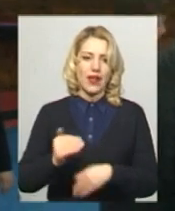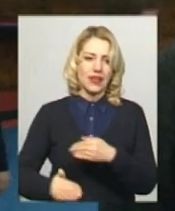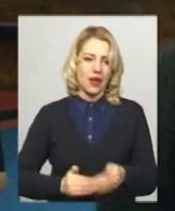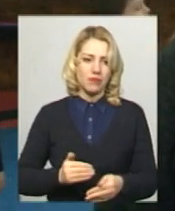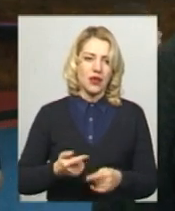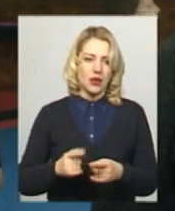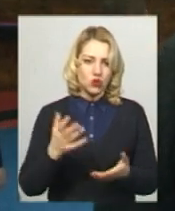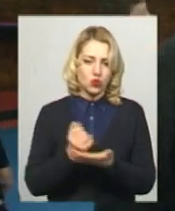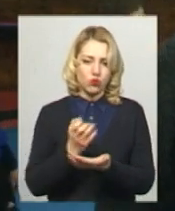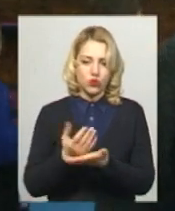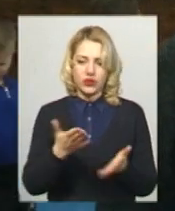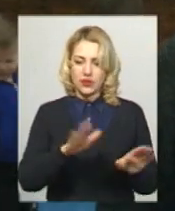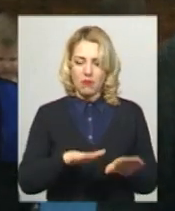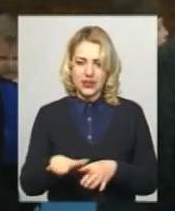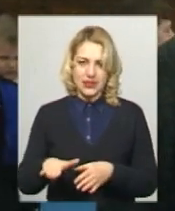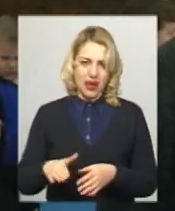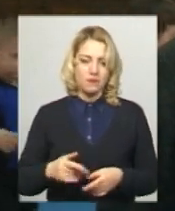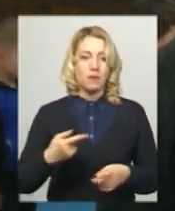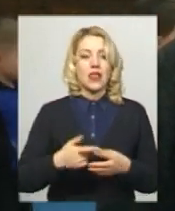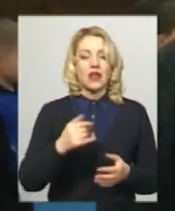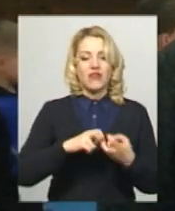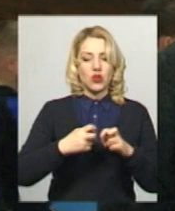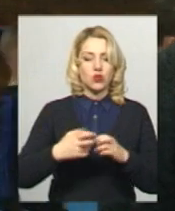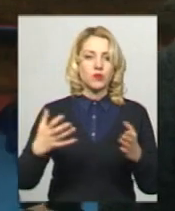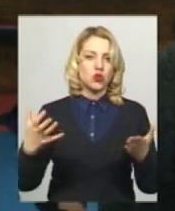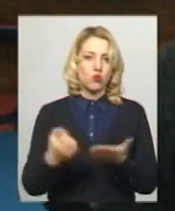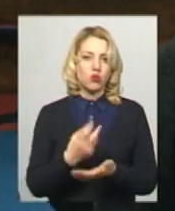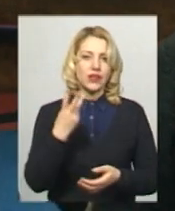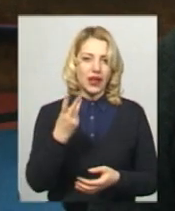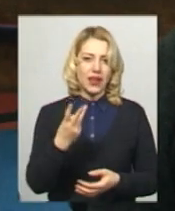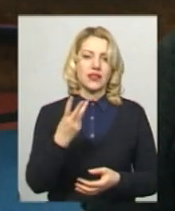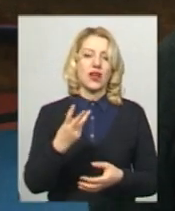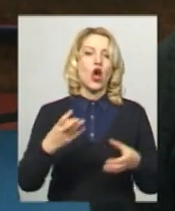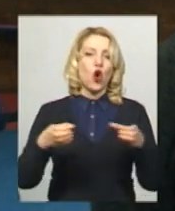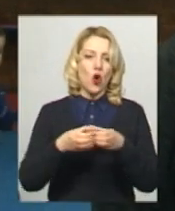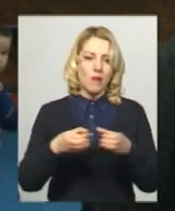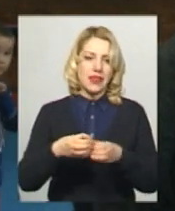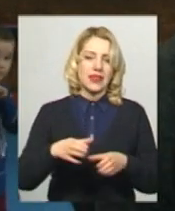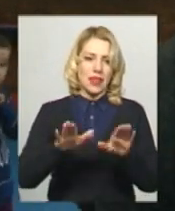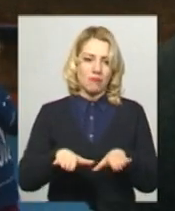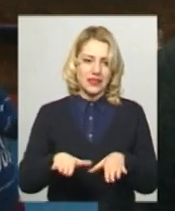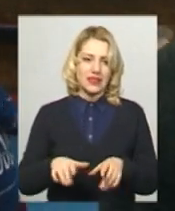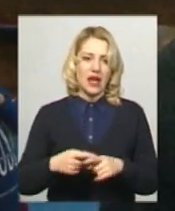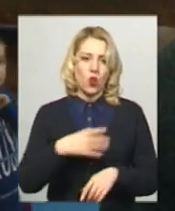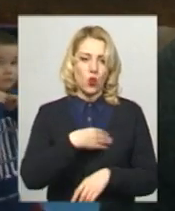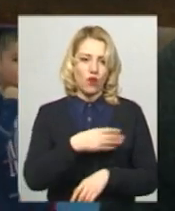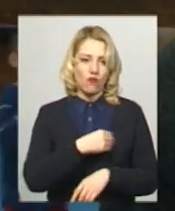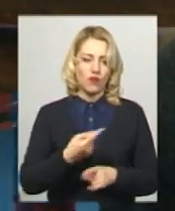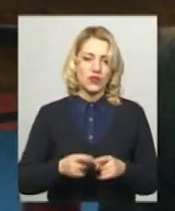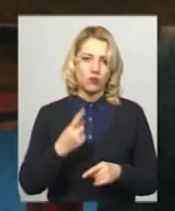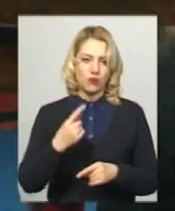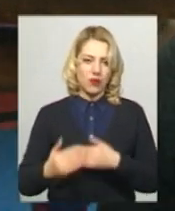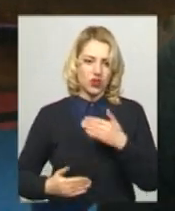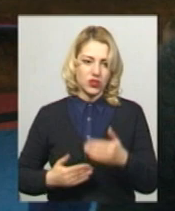здобули певні місця. У Франківську ми здобули третє командне місце, ми взяли. І у Львові це тільки був перший етап,